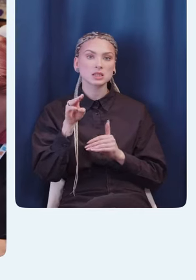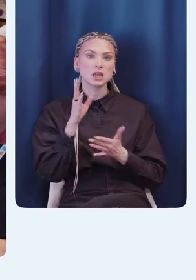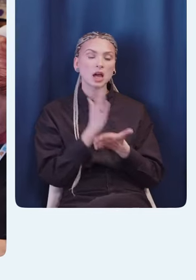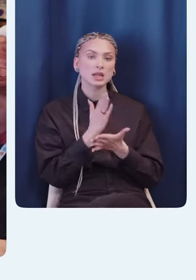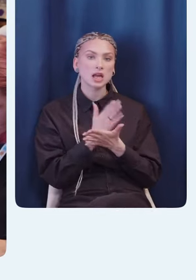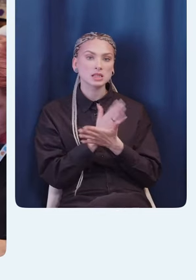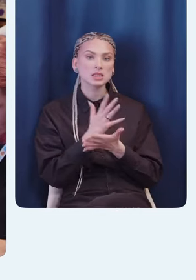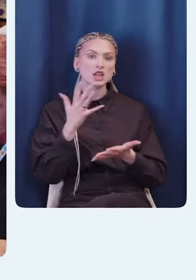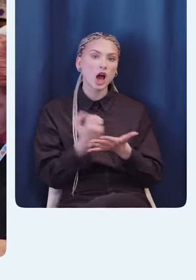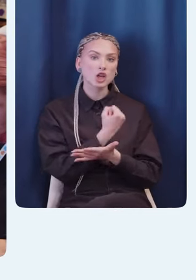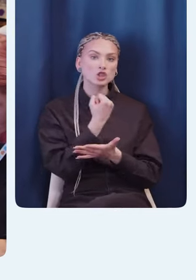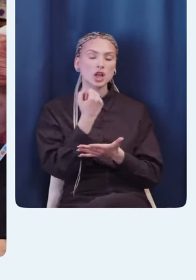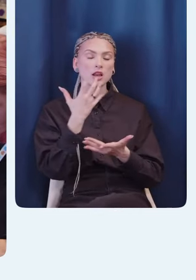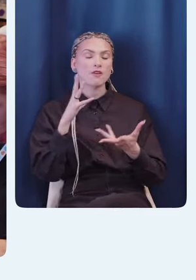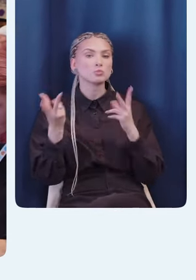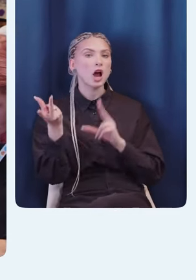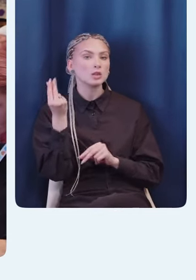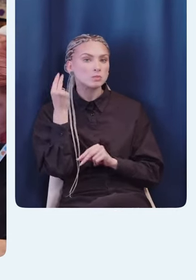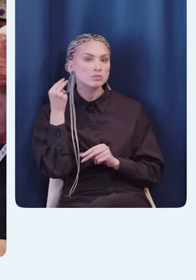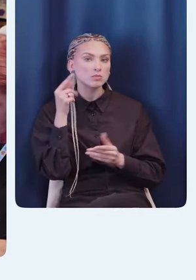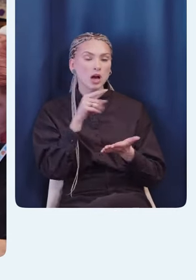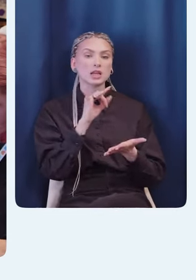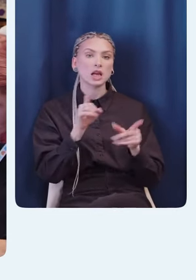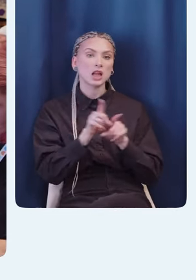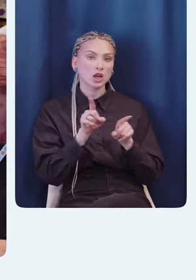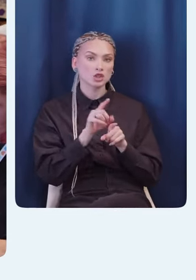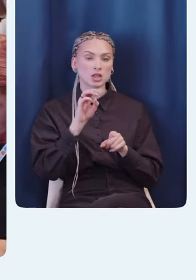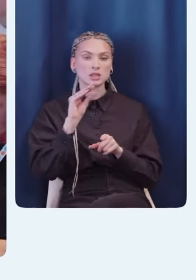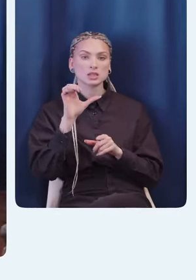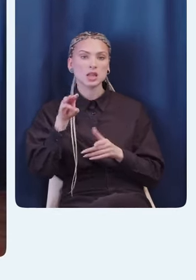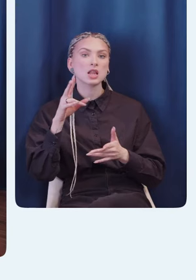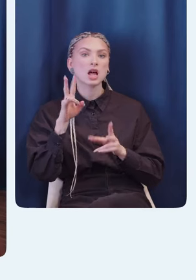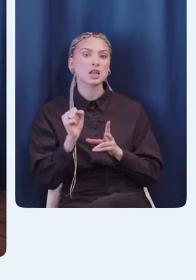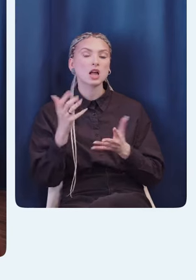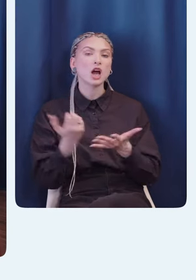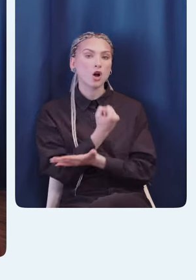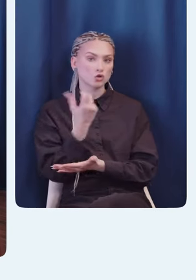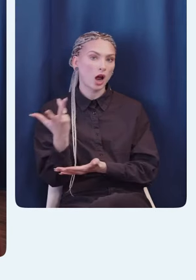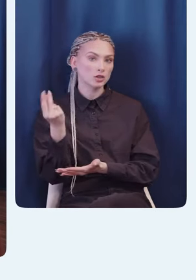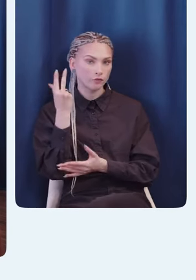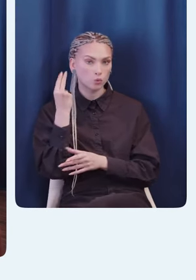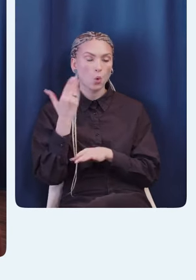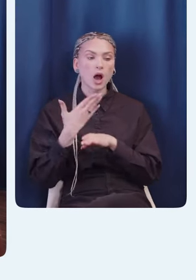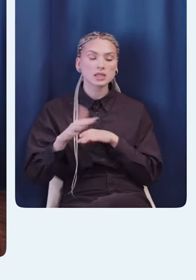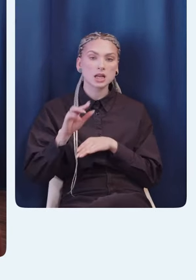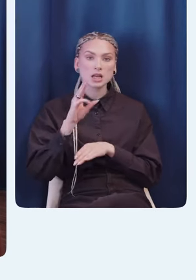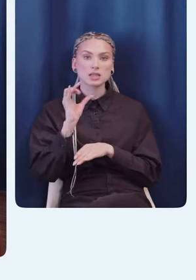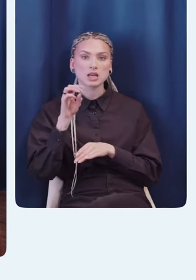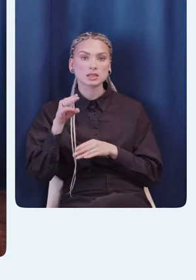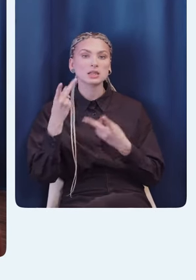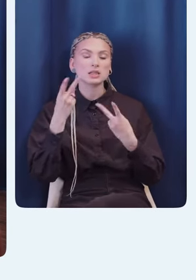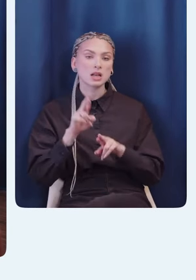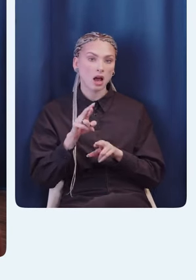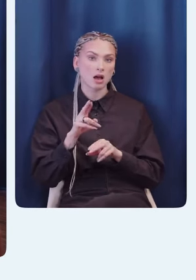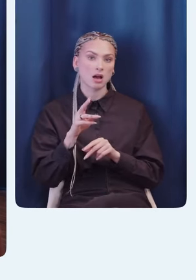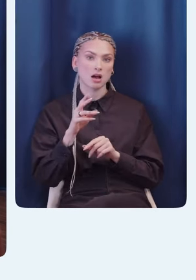на нахождение элемента, так же тесты на нахождение озвучки. То есть отдельные тесты для accessibility следует